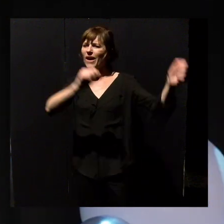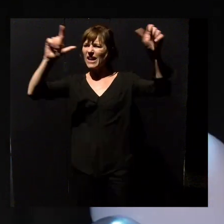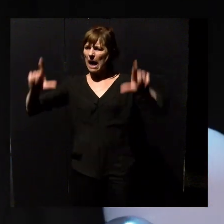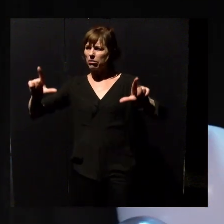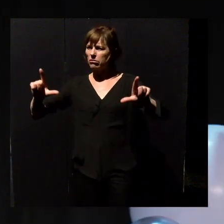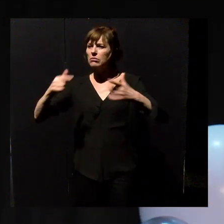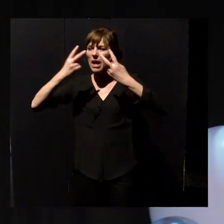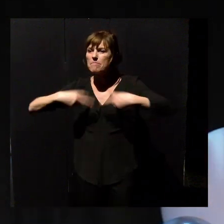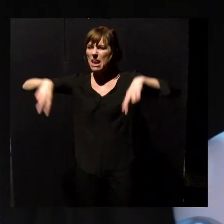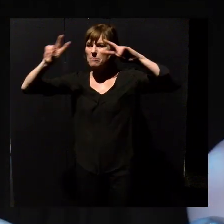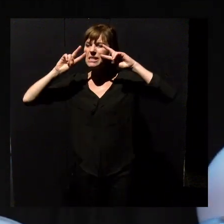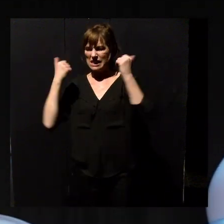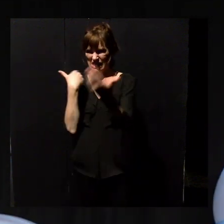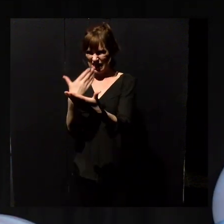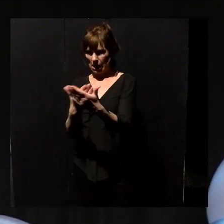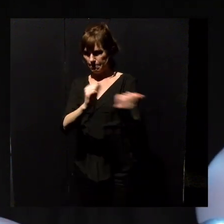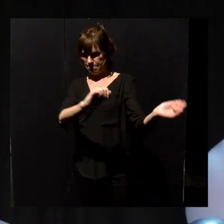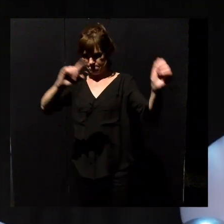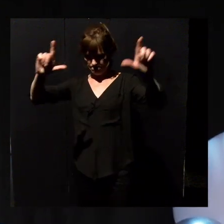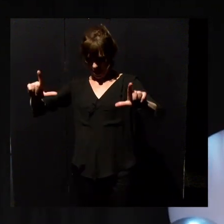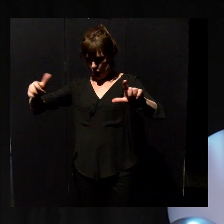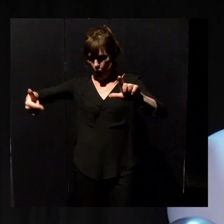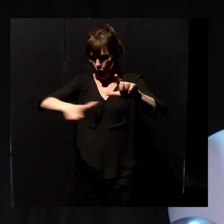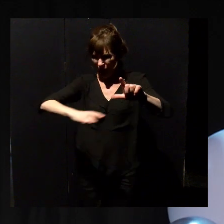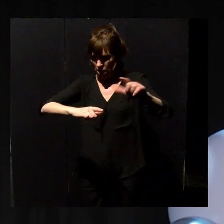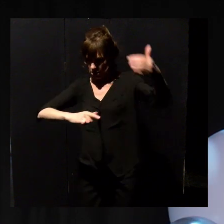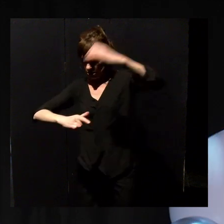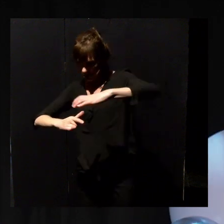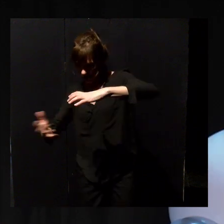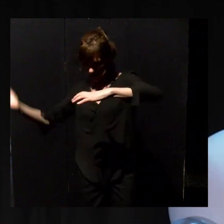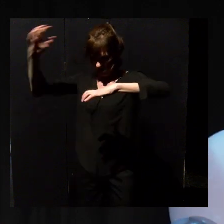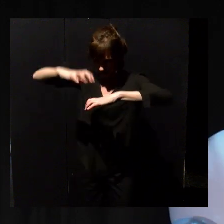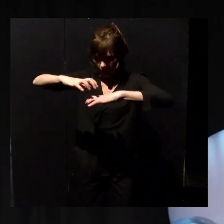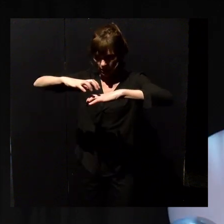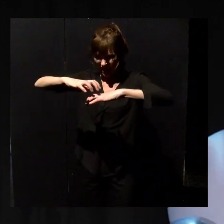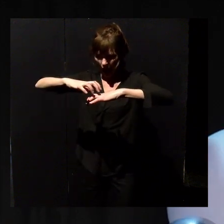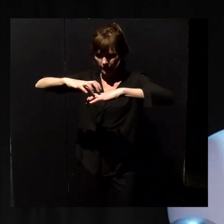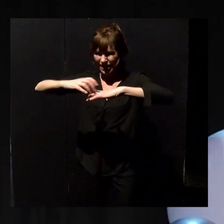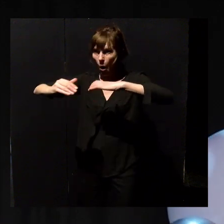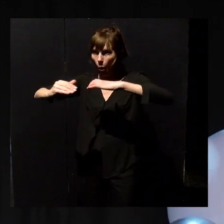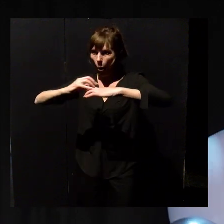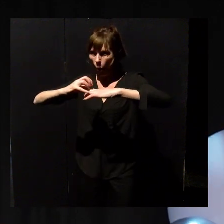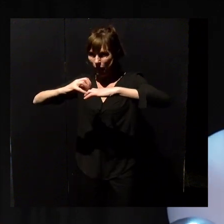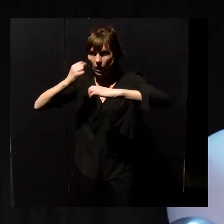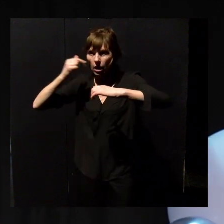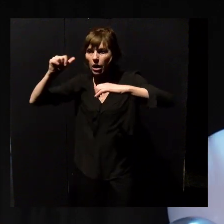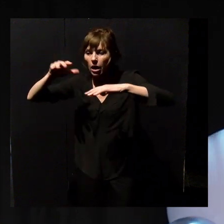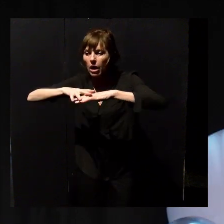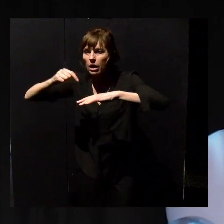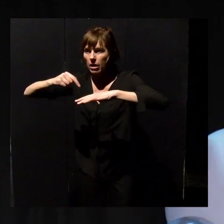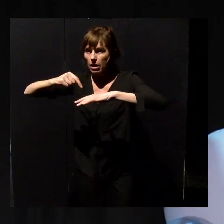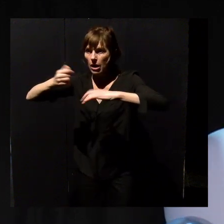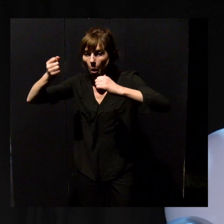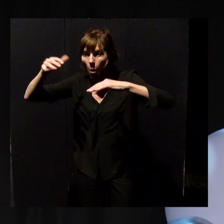de l'épilepsie, elle est comme ça, et la carte du langage se superpose complètement. Il y a un recouvrement. Et là,